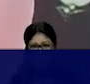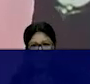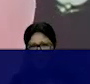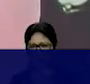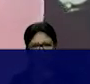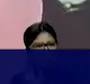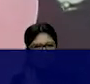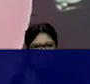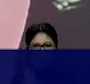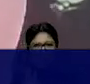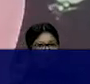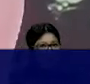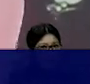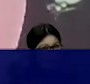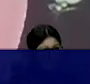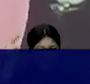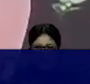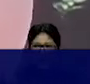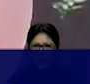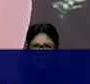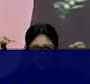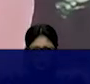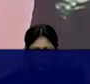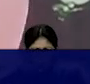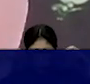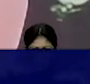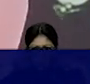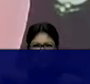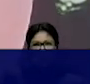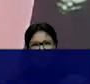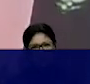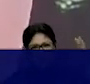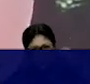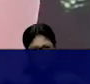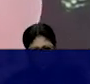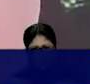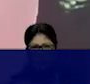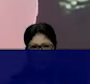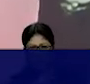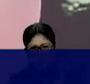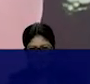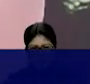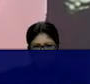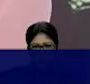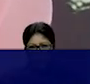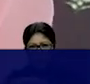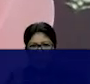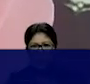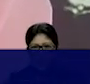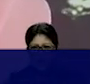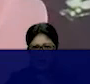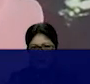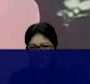hari sampai dengan saat ini, meskipun hujan sangat deras dengan intensitas yang tinggi, di seluruh area pelayanan di dalam stasiun